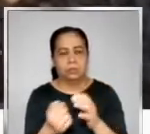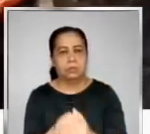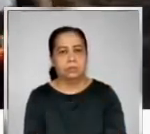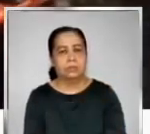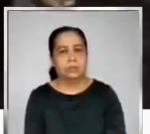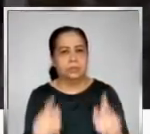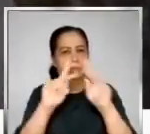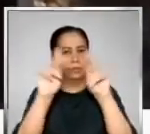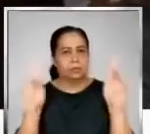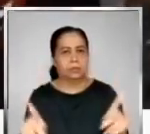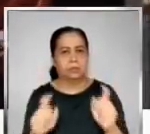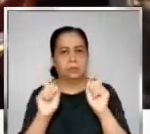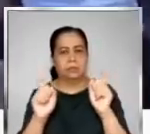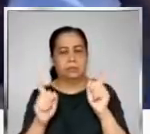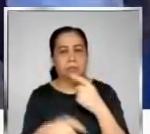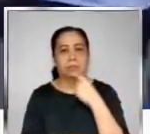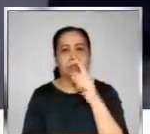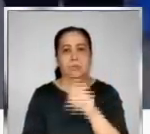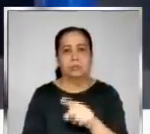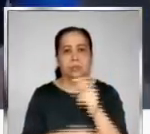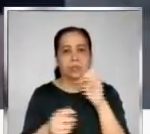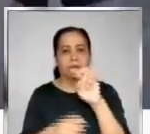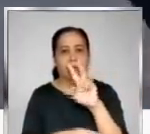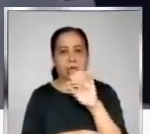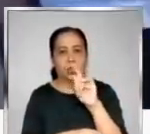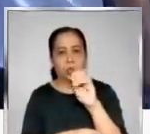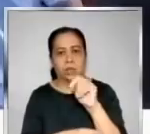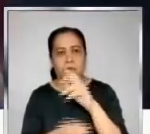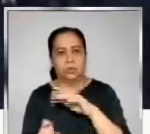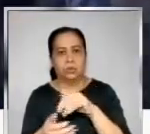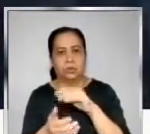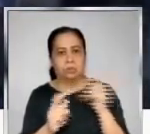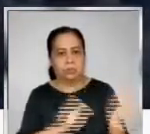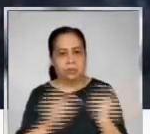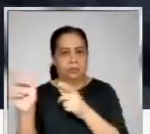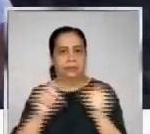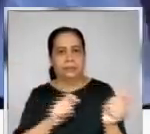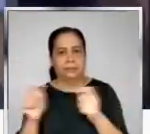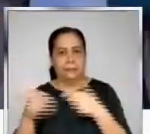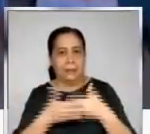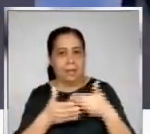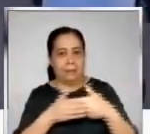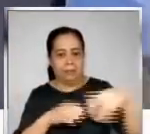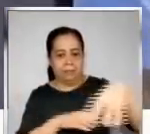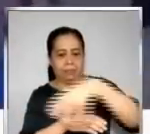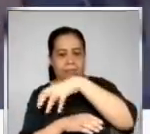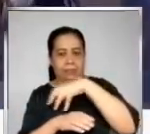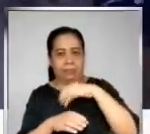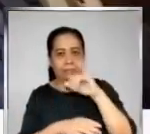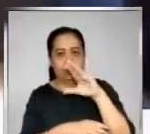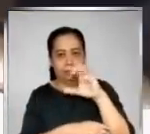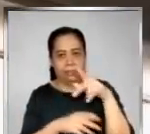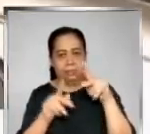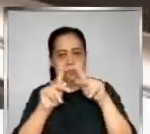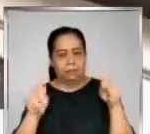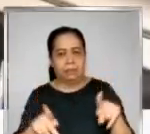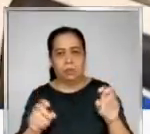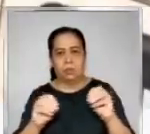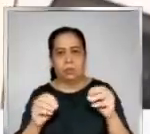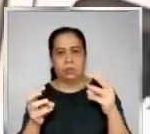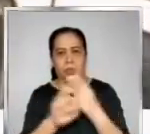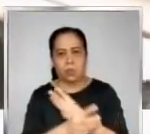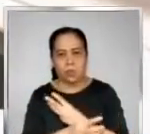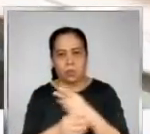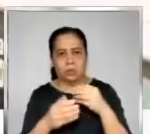doon itinag-utos ang evacuation ng mga residente na nakatira malapit sa ice plant. Wala naman daw malubhang apektado sa mga residente na nakatira sa labas ng